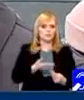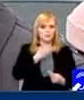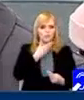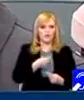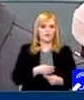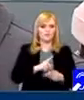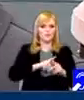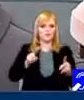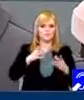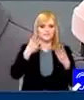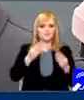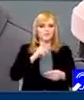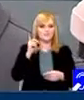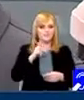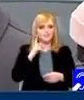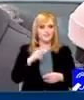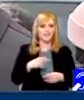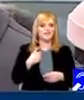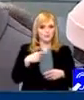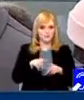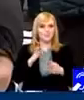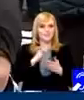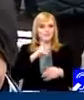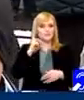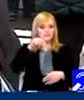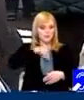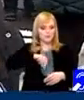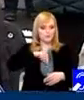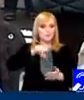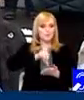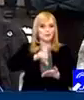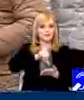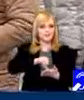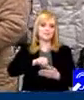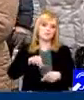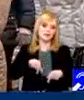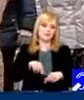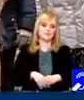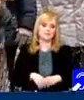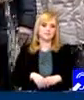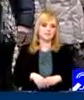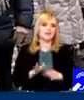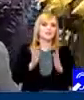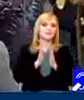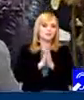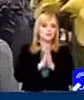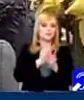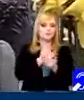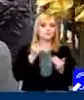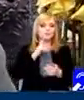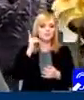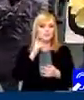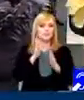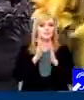mai ales că e ziua tineretului și noi suntem tineri în suflet și participăm la bucuria lor. Ne rugăm pentru tineri, îi